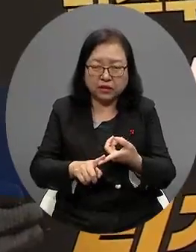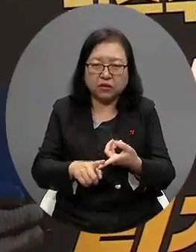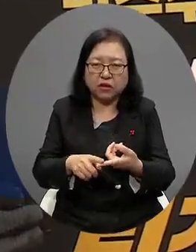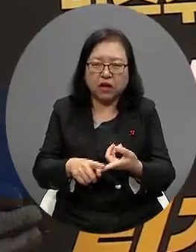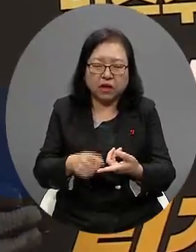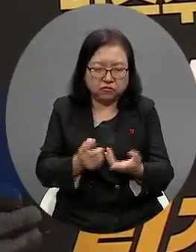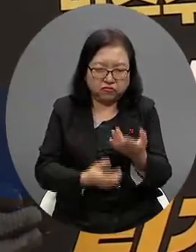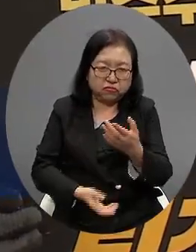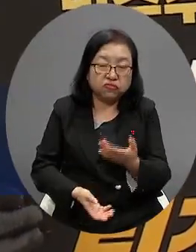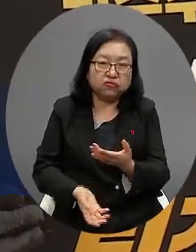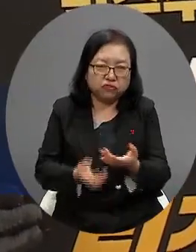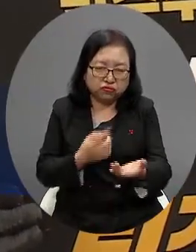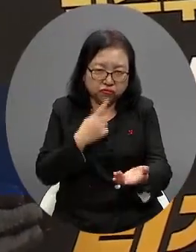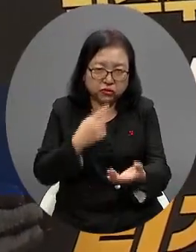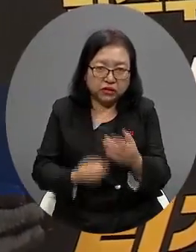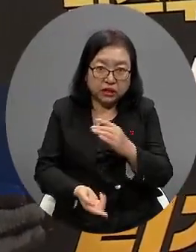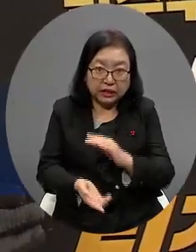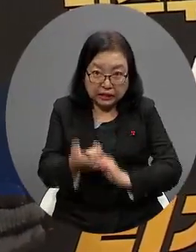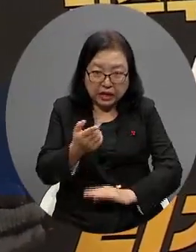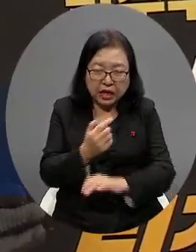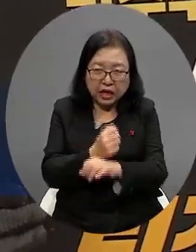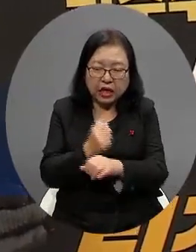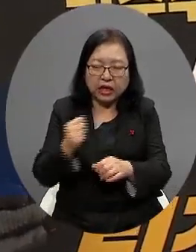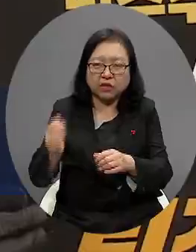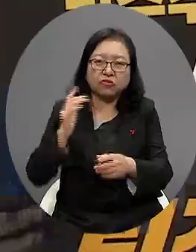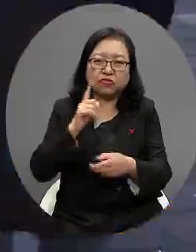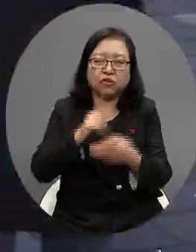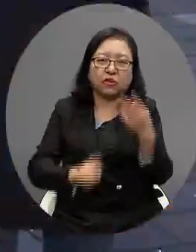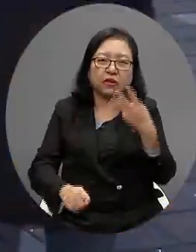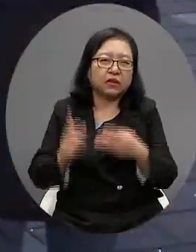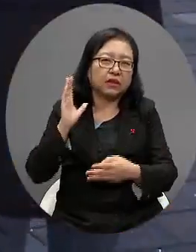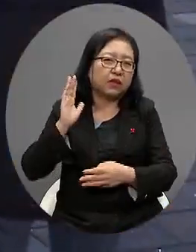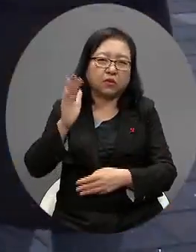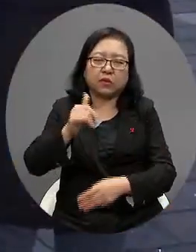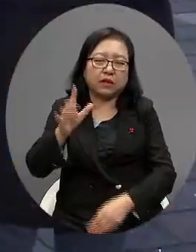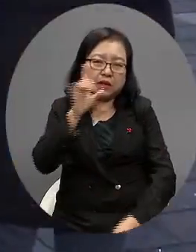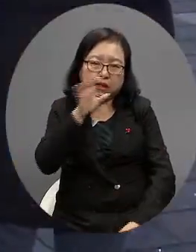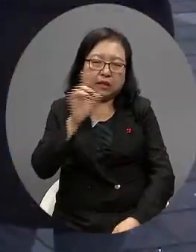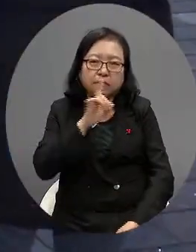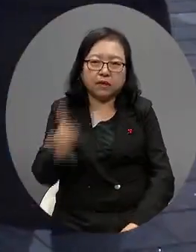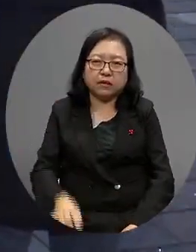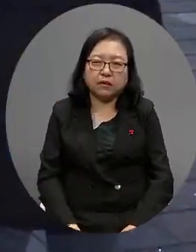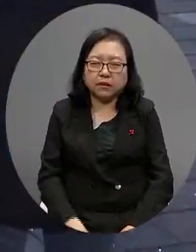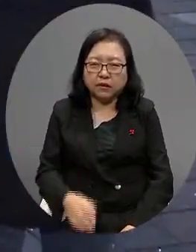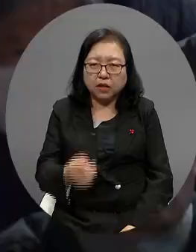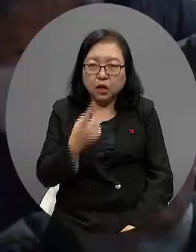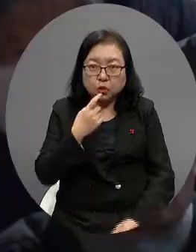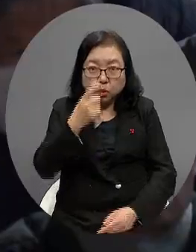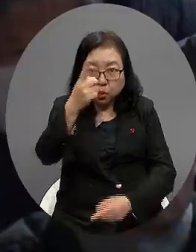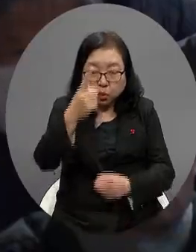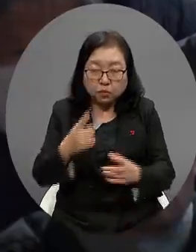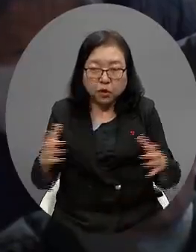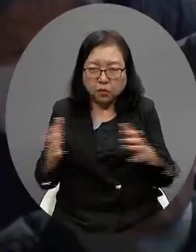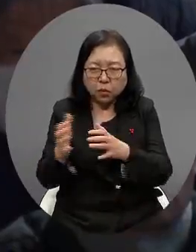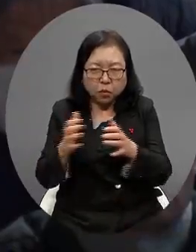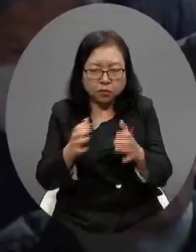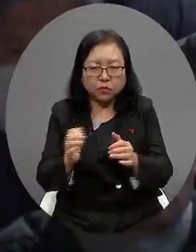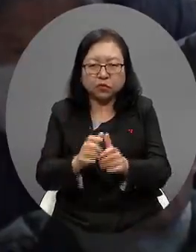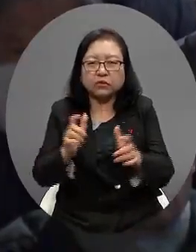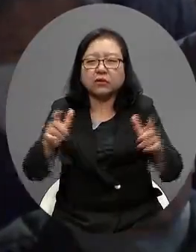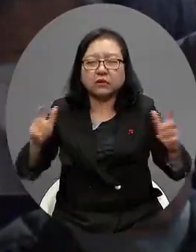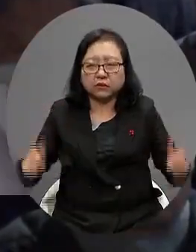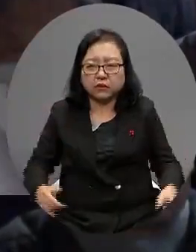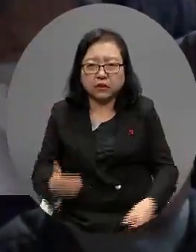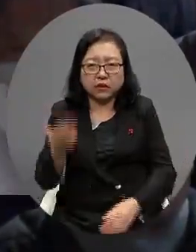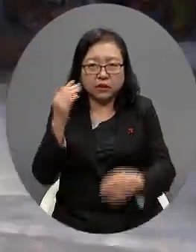더 이상 이 나라의 대통령이 아님을 우리는 선언한다. 촛불 집회도 지역 곳곳으로 확산되고 있습니다. 지난